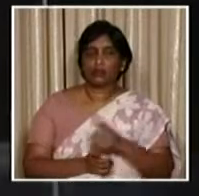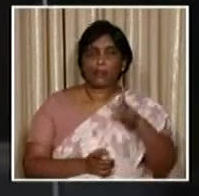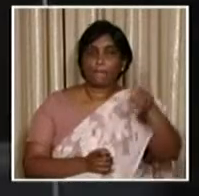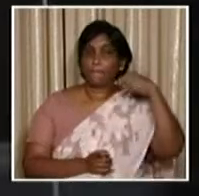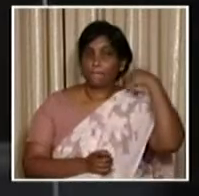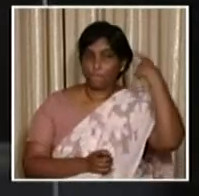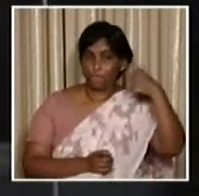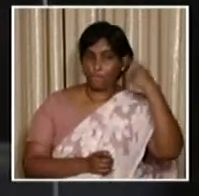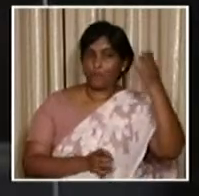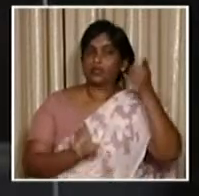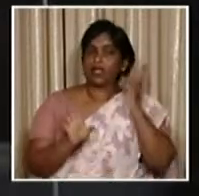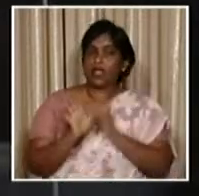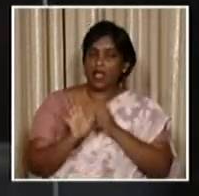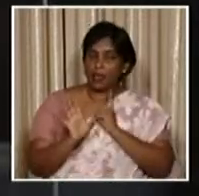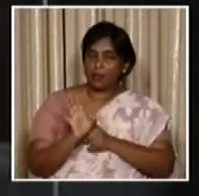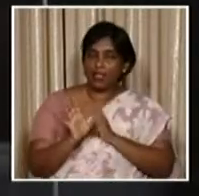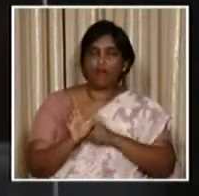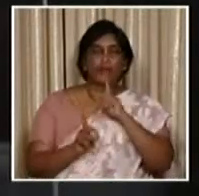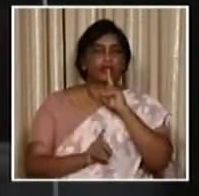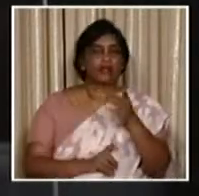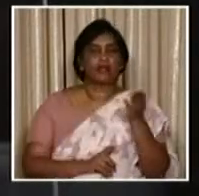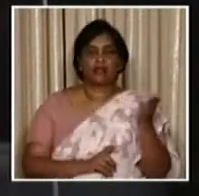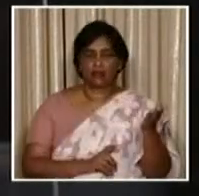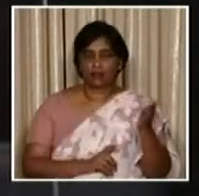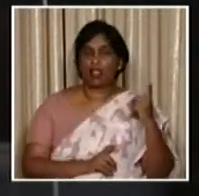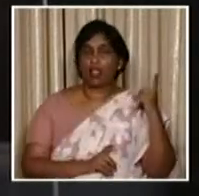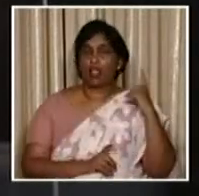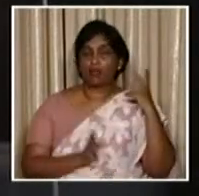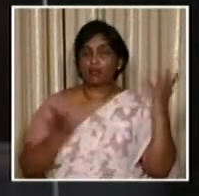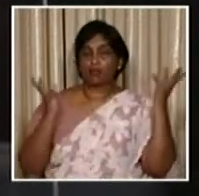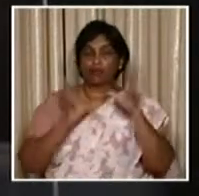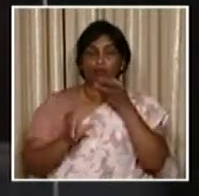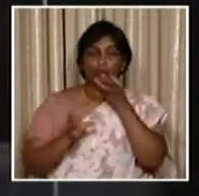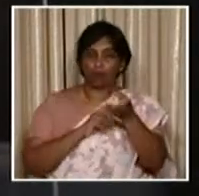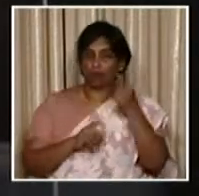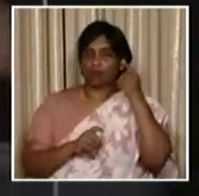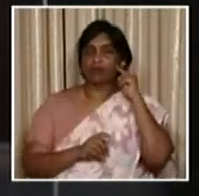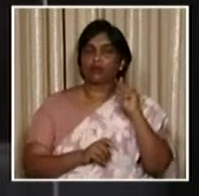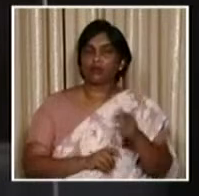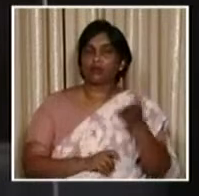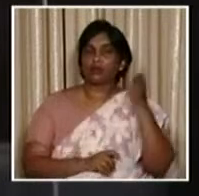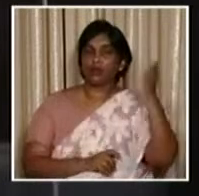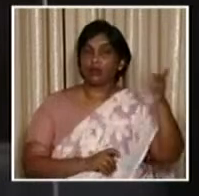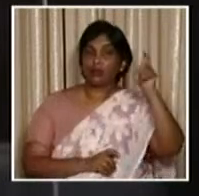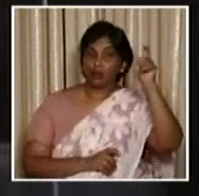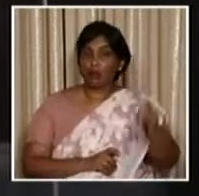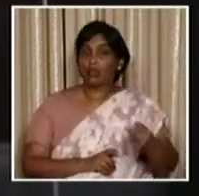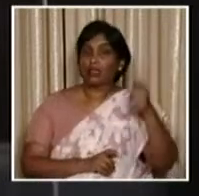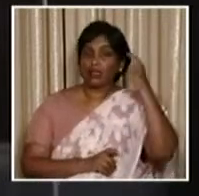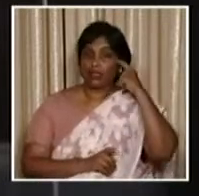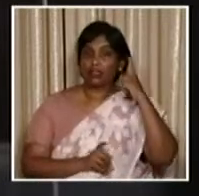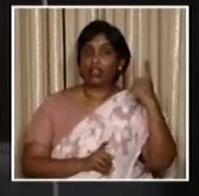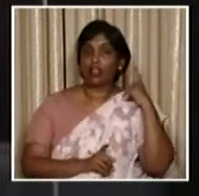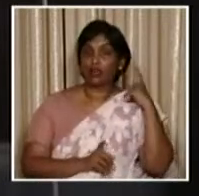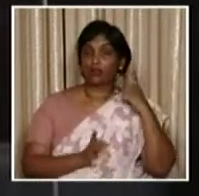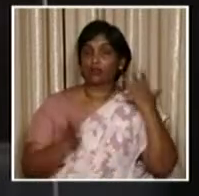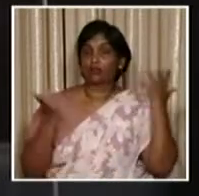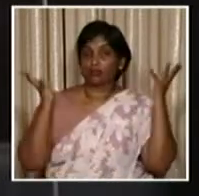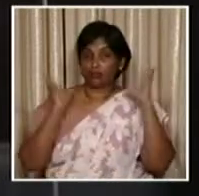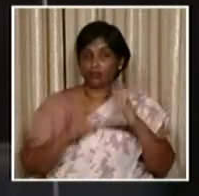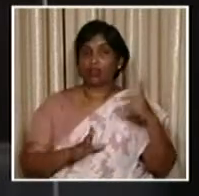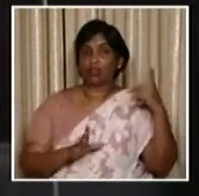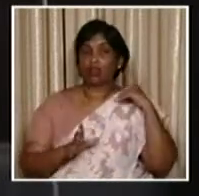පිස්සා හැමදාම ඔය කතාව කියනවා. මේ හමුදා කඳුරට ගහපු කතාව. මේ පුද්ගලයා හිතන් ඉන්නේ යුද හමුදා මූලස්ථානයේ